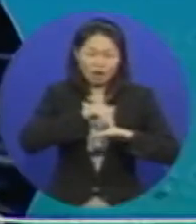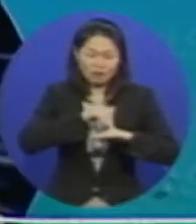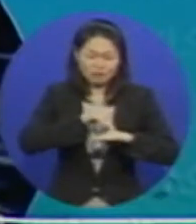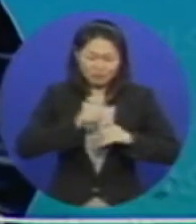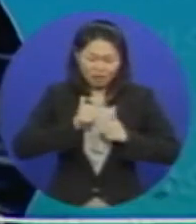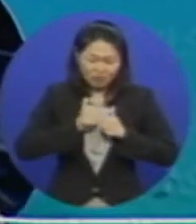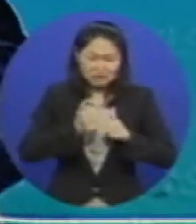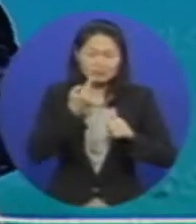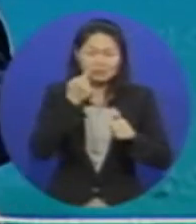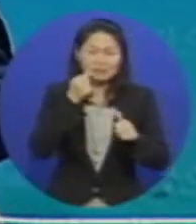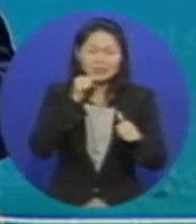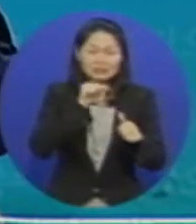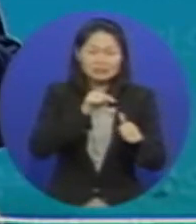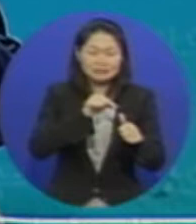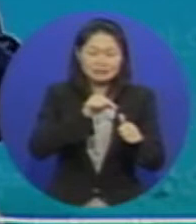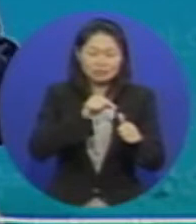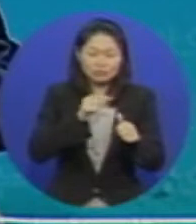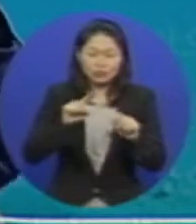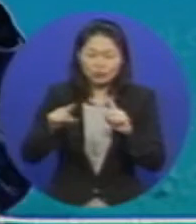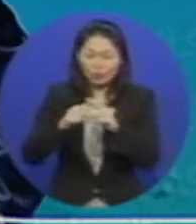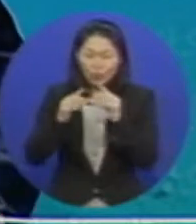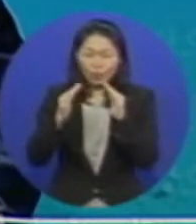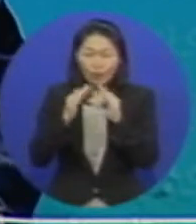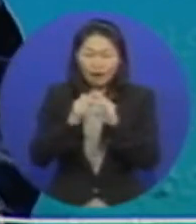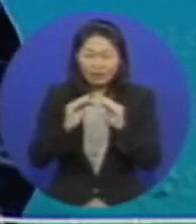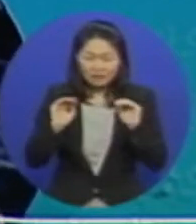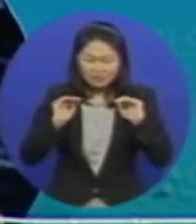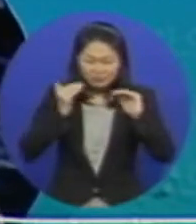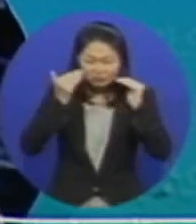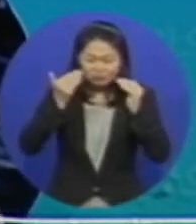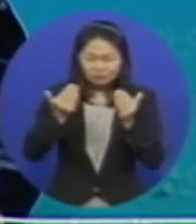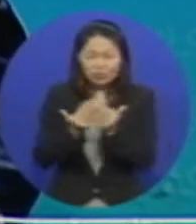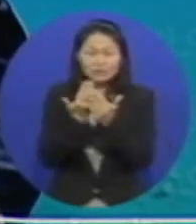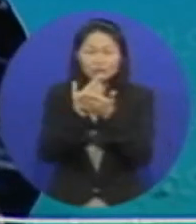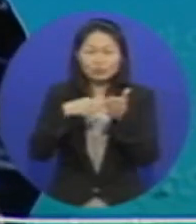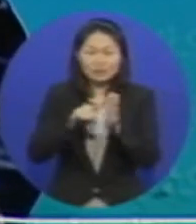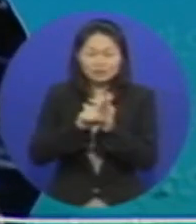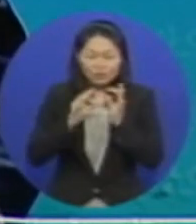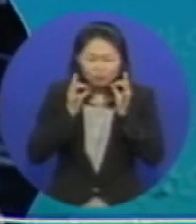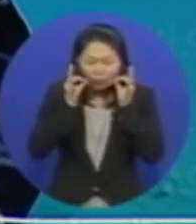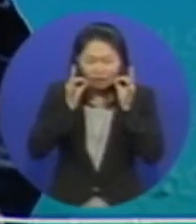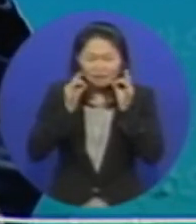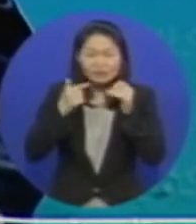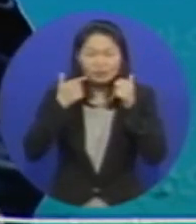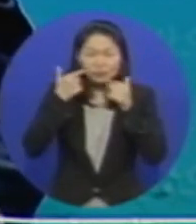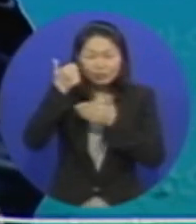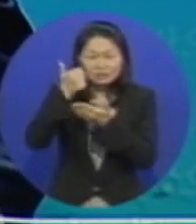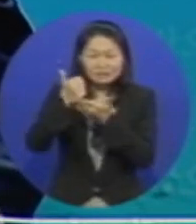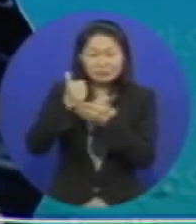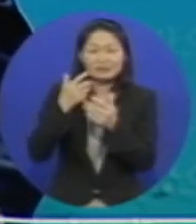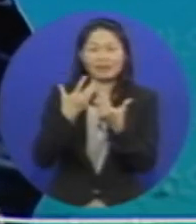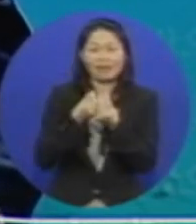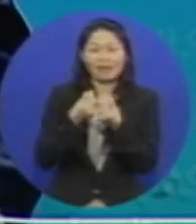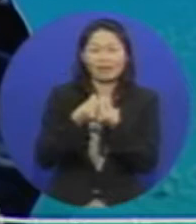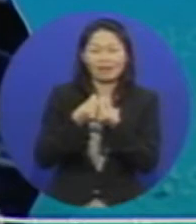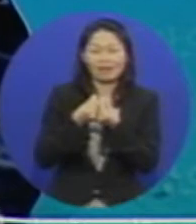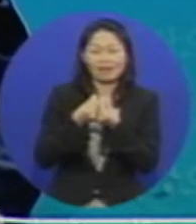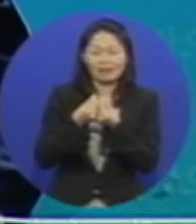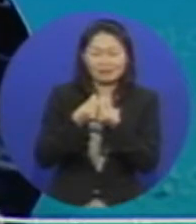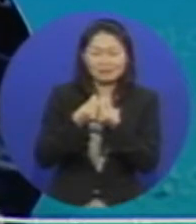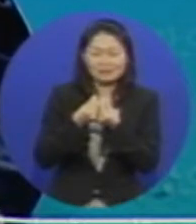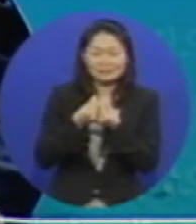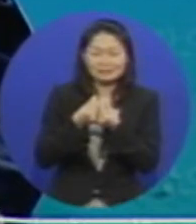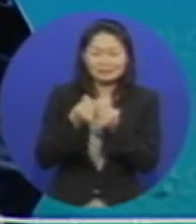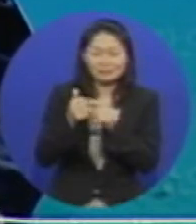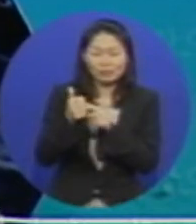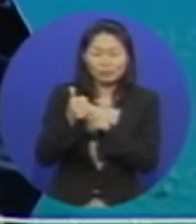시키고 교회를 이렇게 성장시키기 위해서 애를 쓰는 그런 목회자를 예를 들으셨어요 그렇게